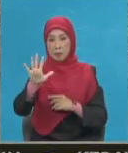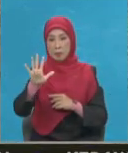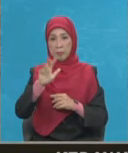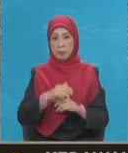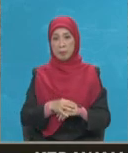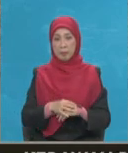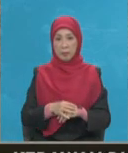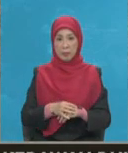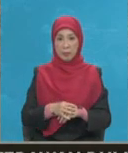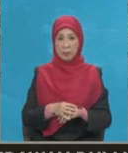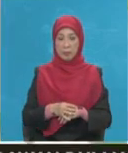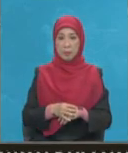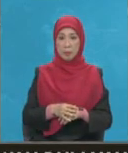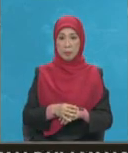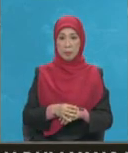2035.